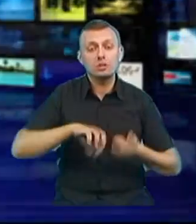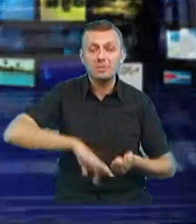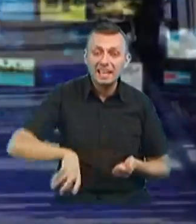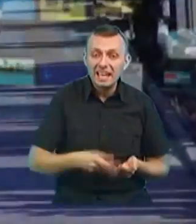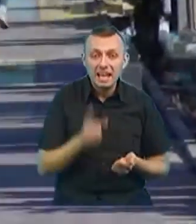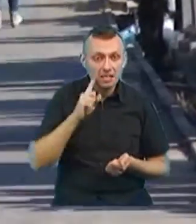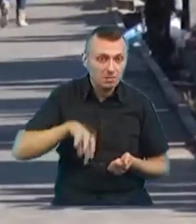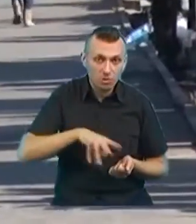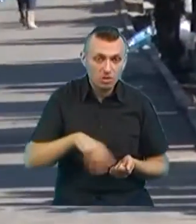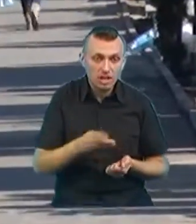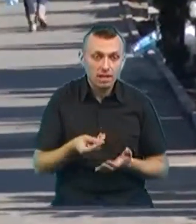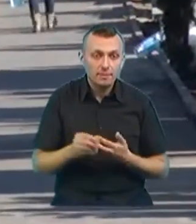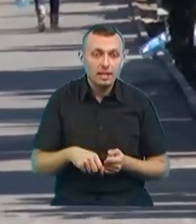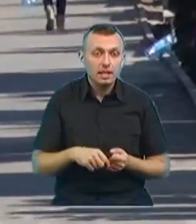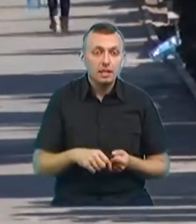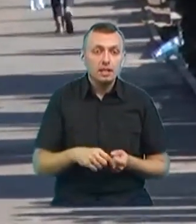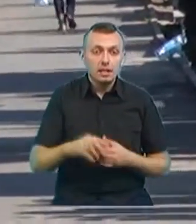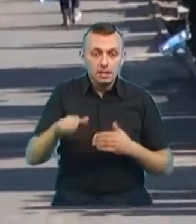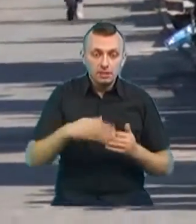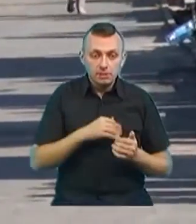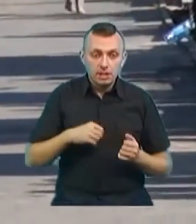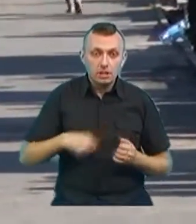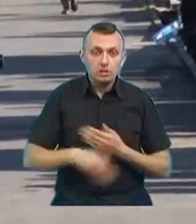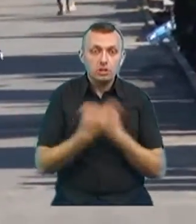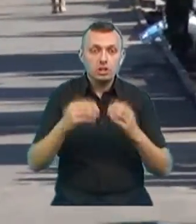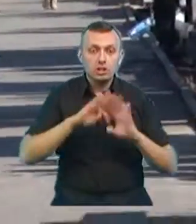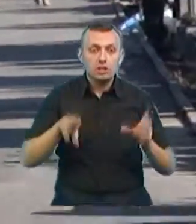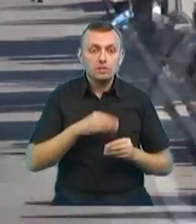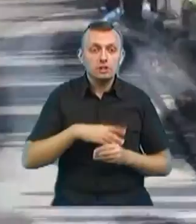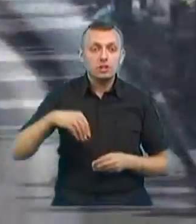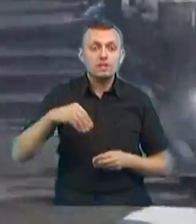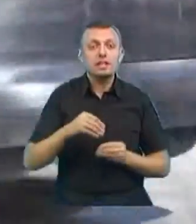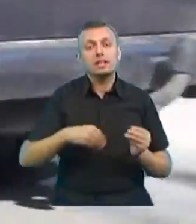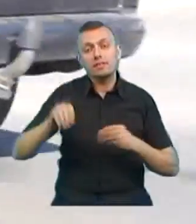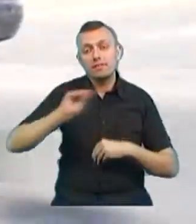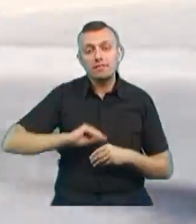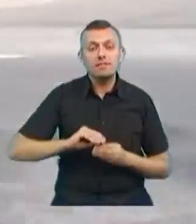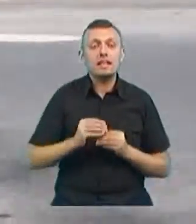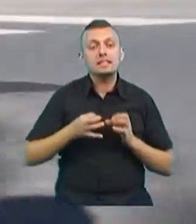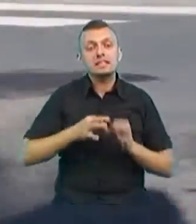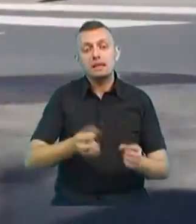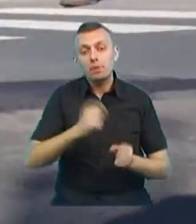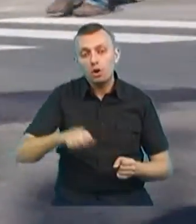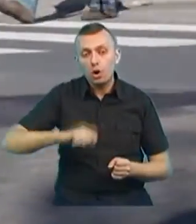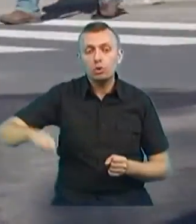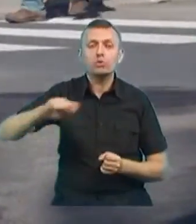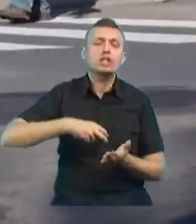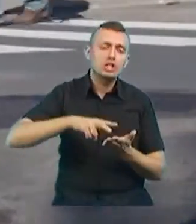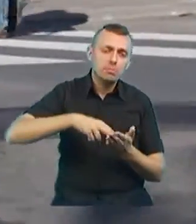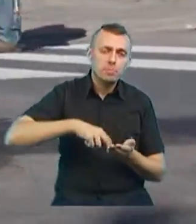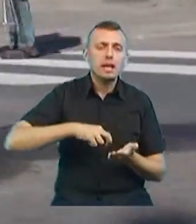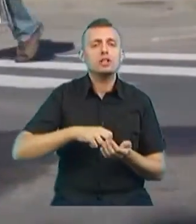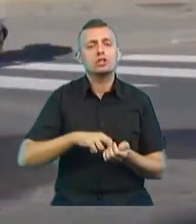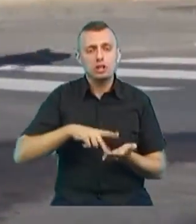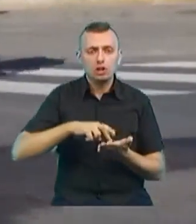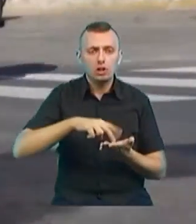kradzieży. Zbliżający się Dzień Wszystkich Świętych to czas wzmożonego ruchu pojazdów i pieszych w rejonach cmentarzy oraz na drogach do